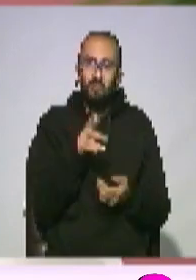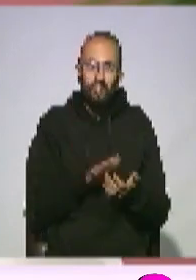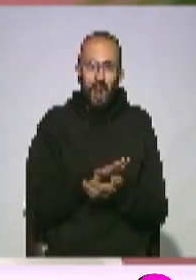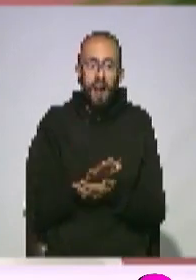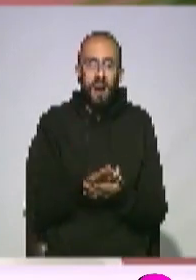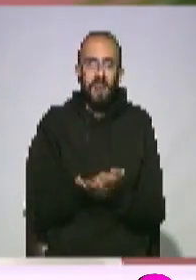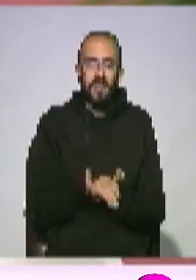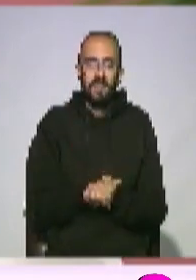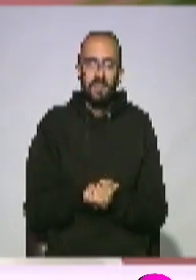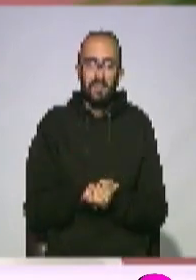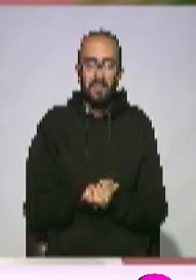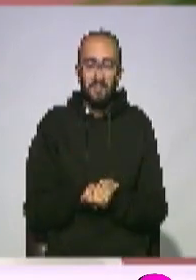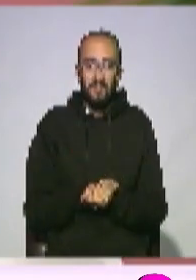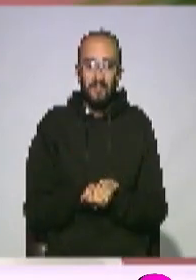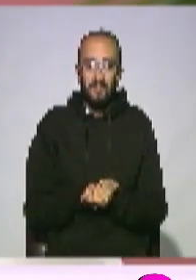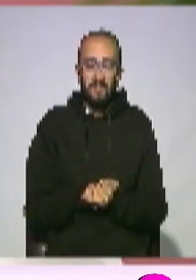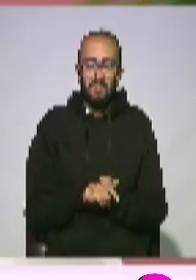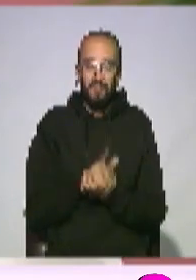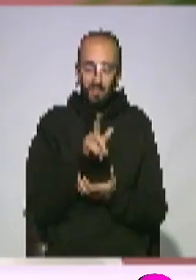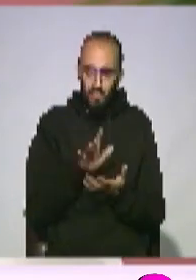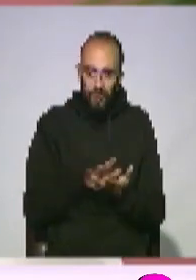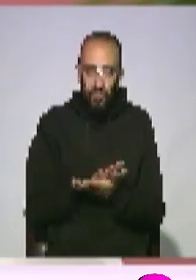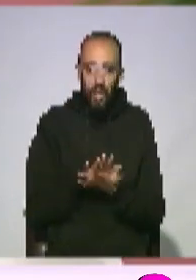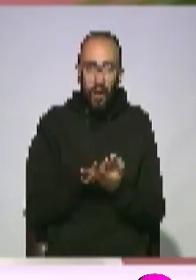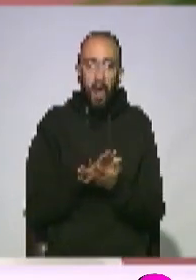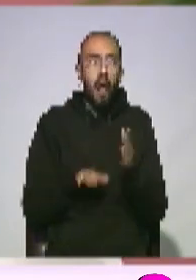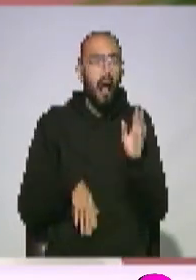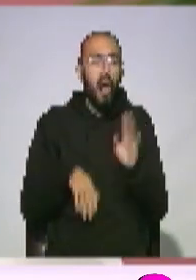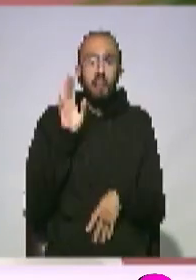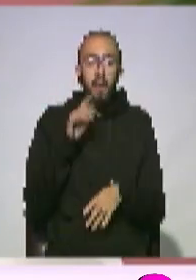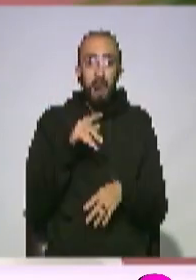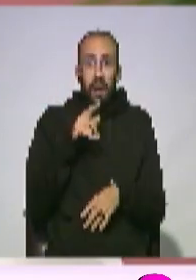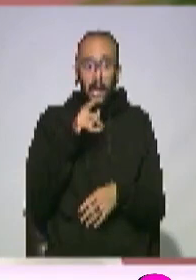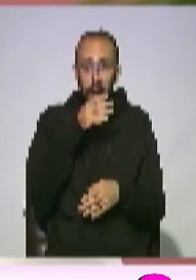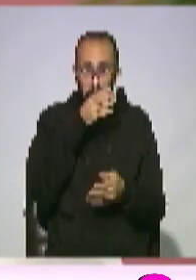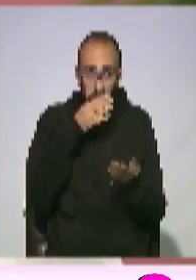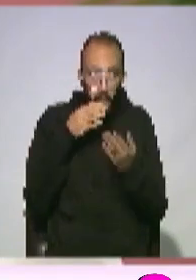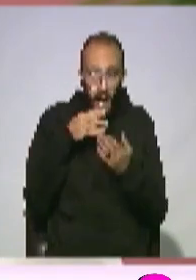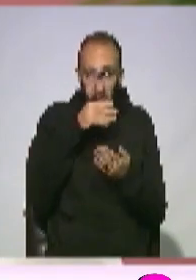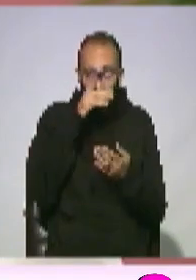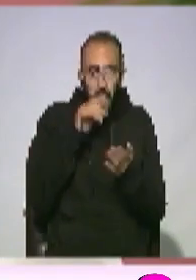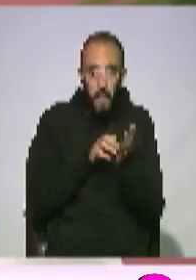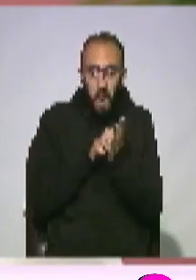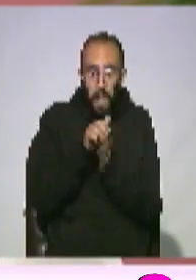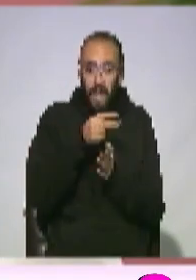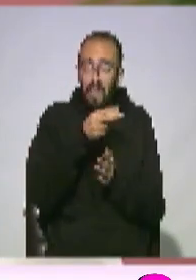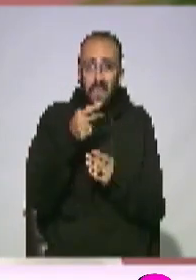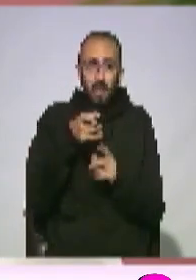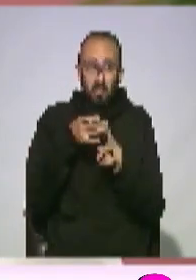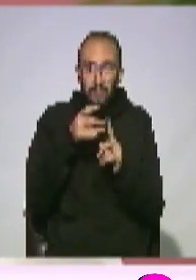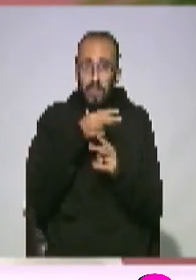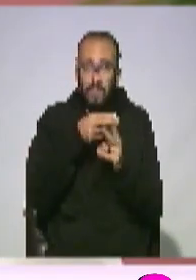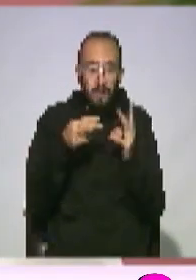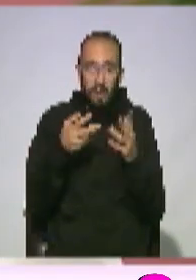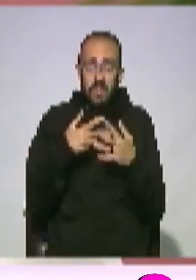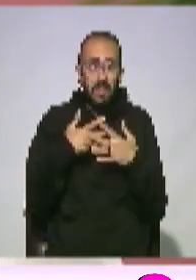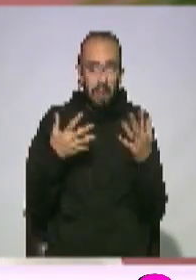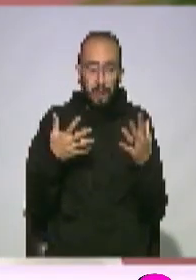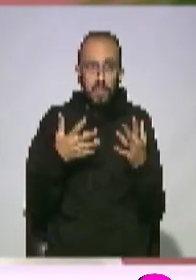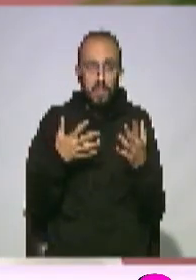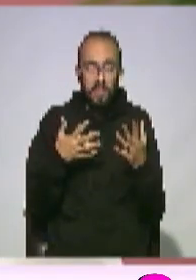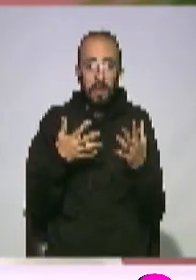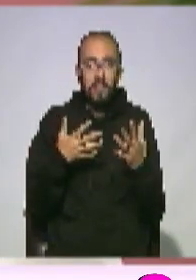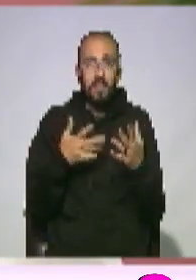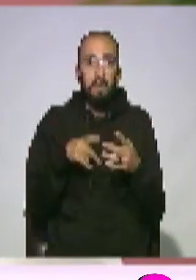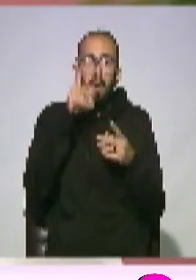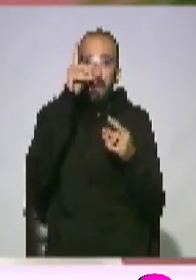المناقشة مع الأمور. يعني للأسف أكتر مراحل الإدمان بتتم في المراهقة، والإدمان للأسف نفق، ربنا يعفي عن